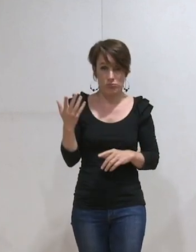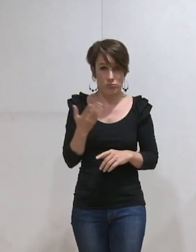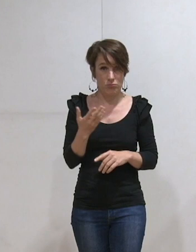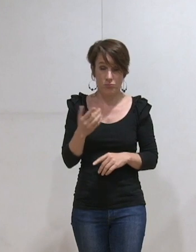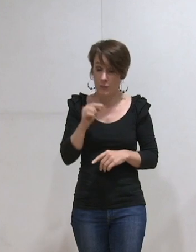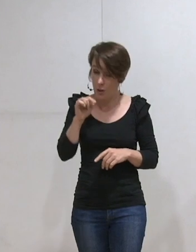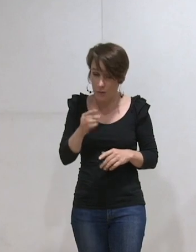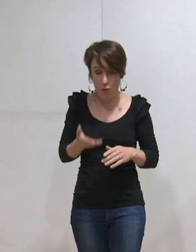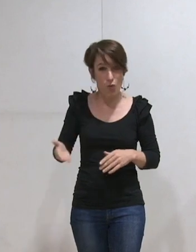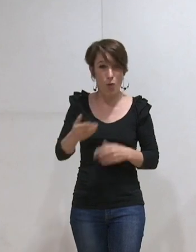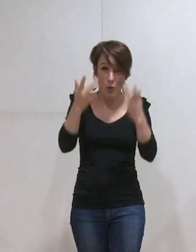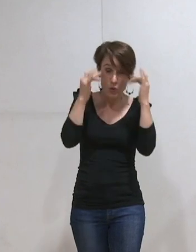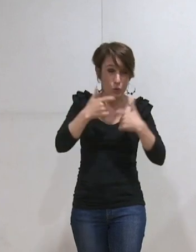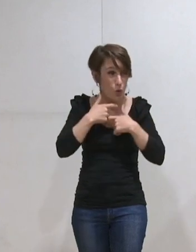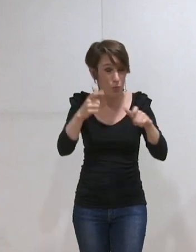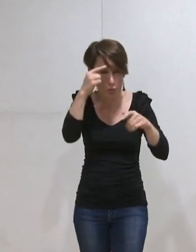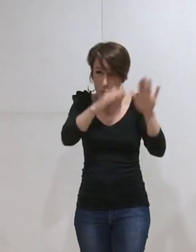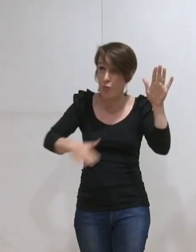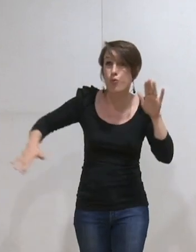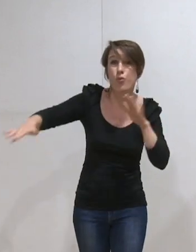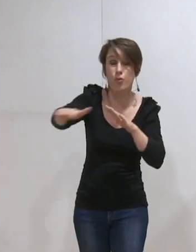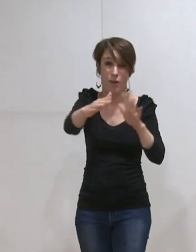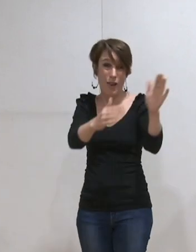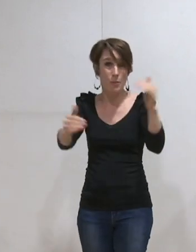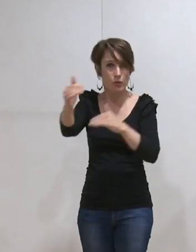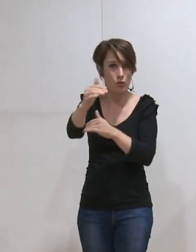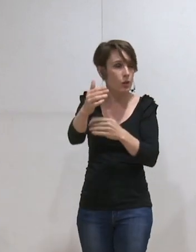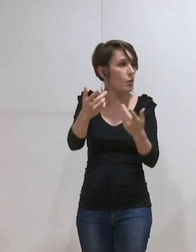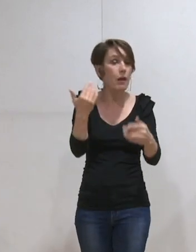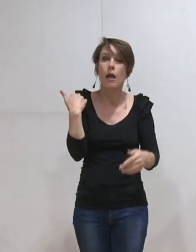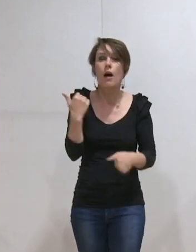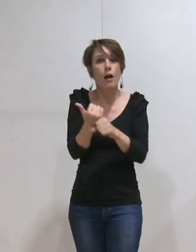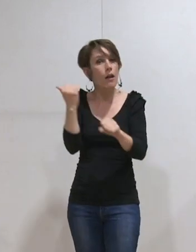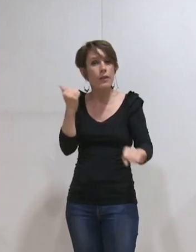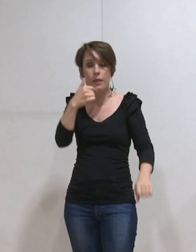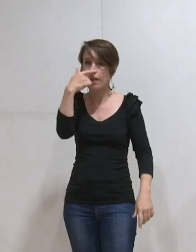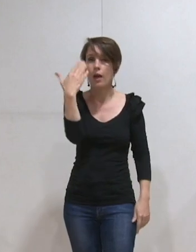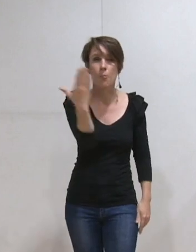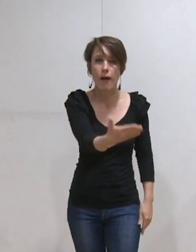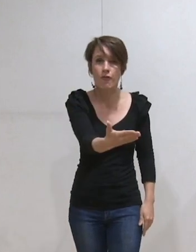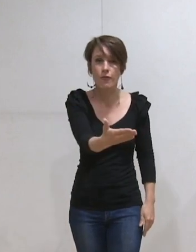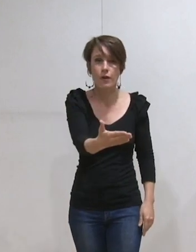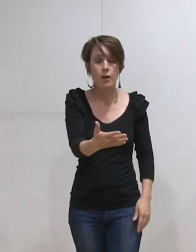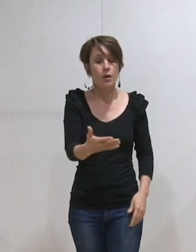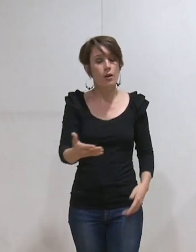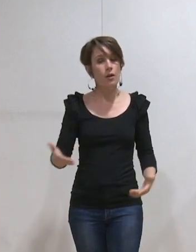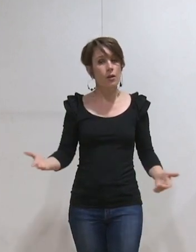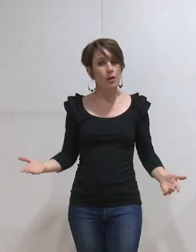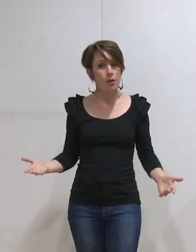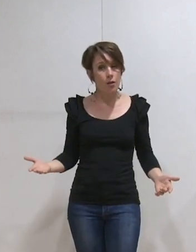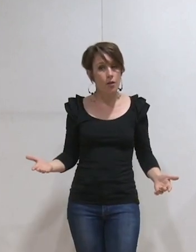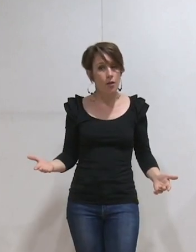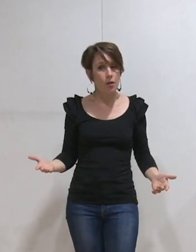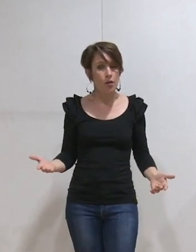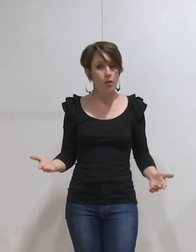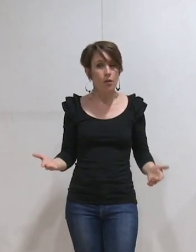touché mais c'est aussi alors je sais que ce mot-là vous fait frémir ou en tous les cas ça vous dérange pas que il soit